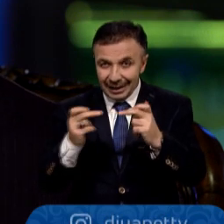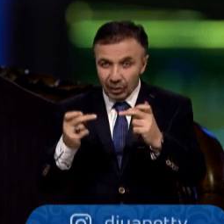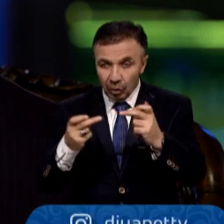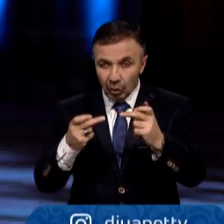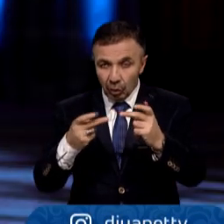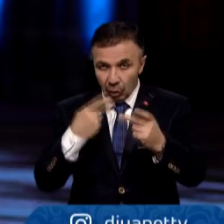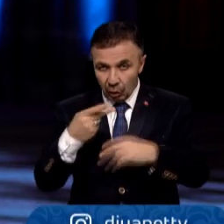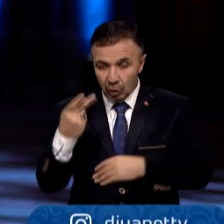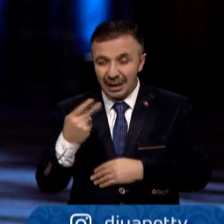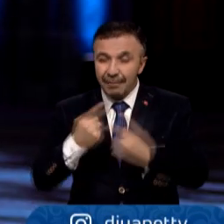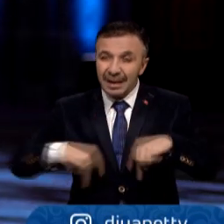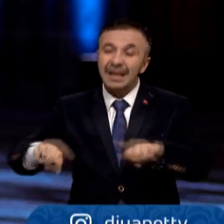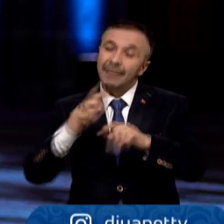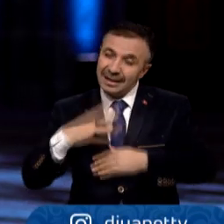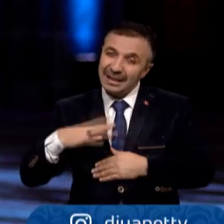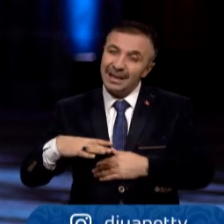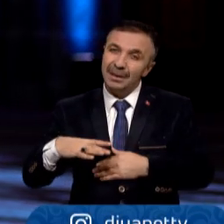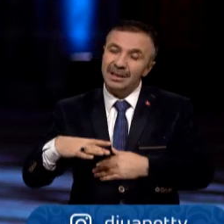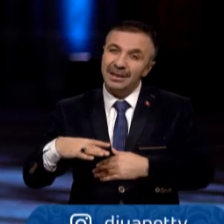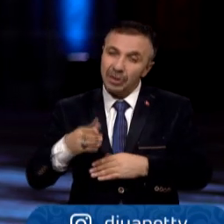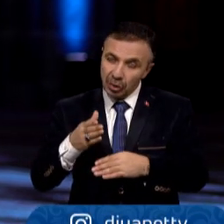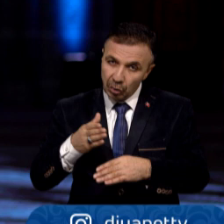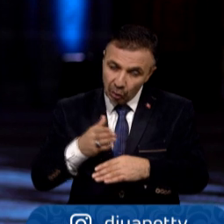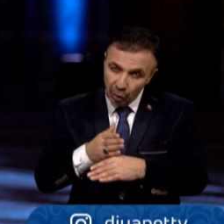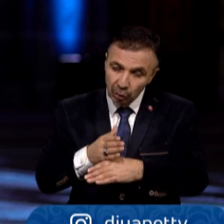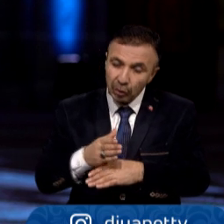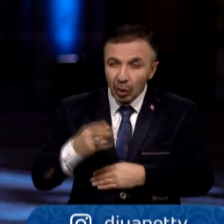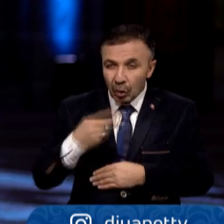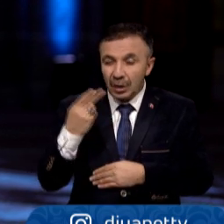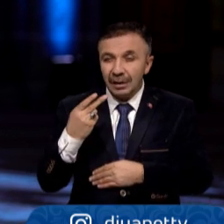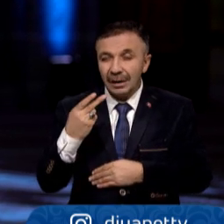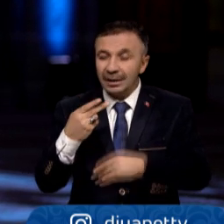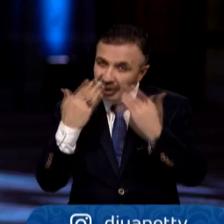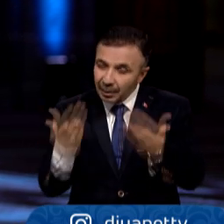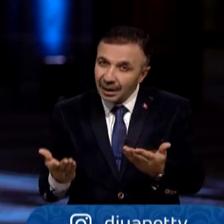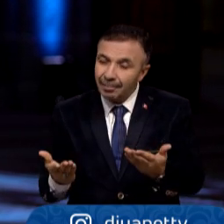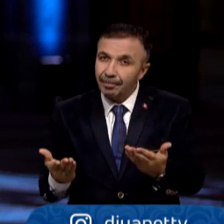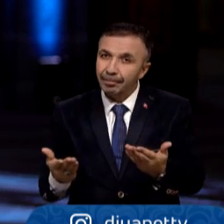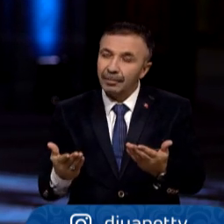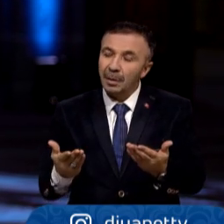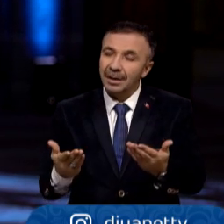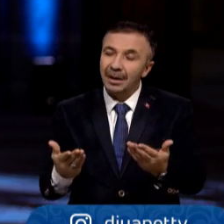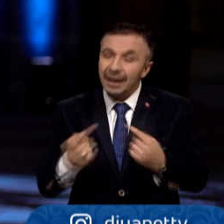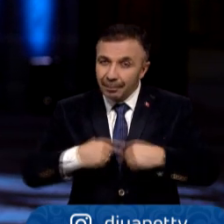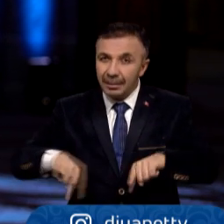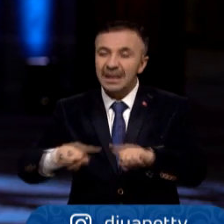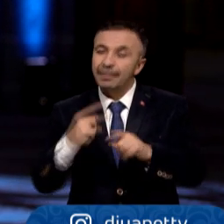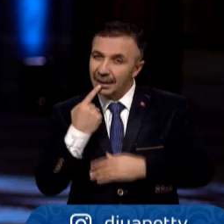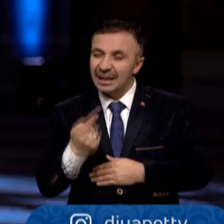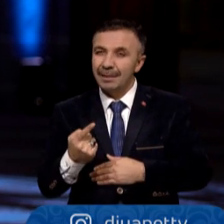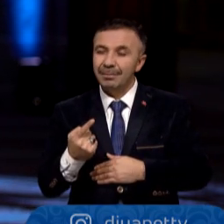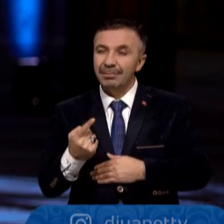tartışılırken bizim istediğimiz istikamette konuşanları tasvib edelim doğrularımda